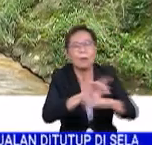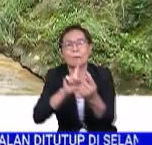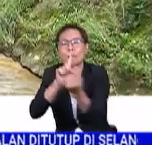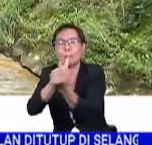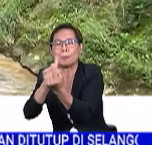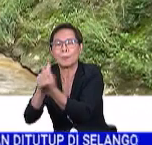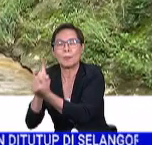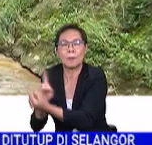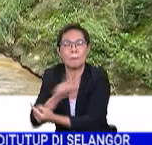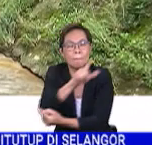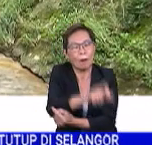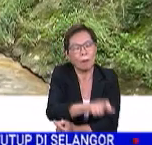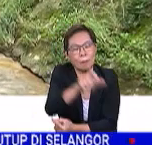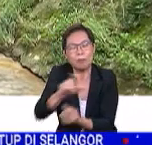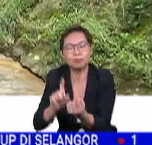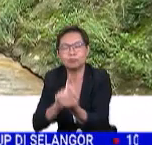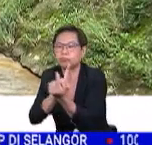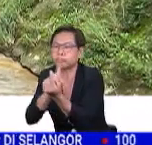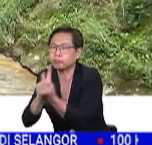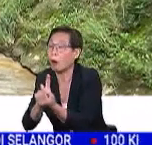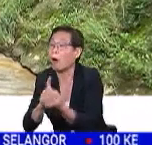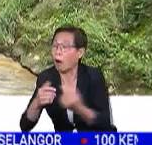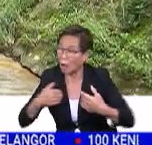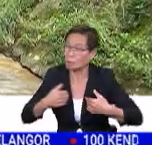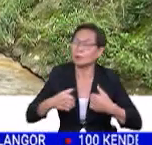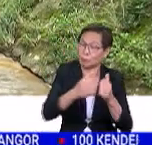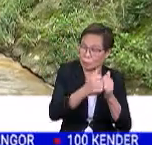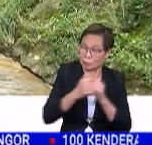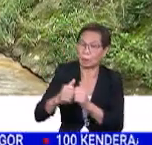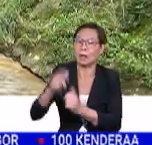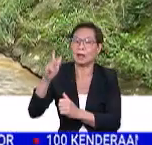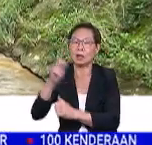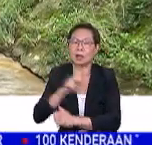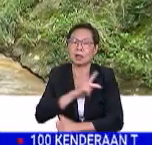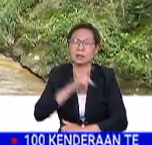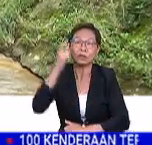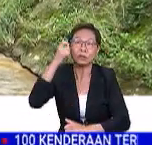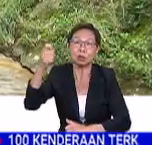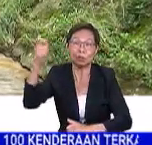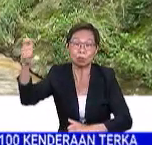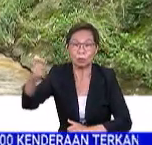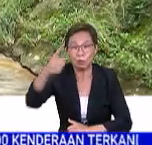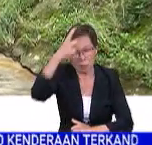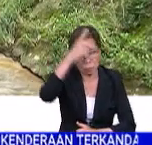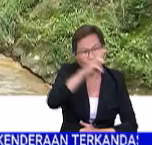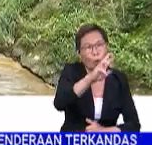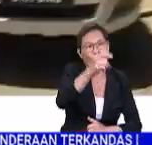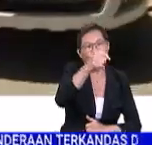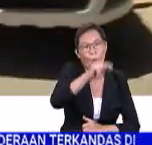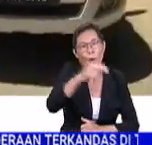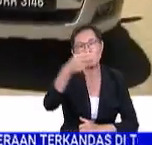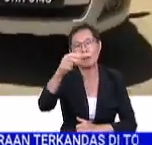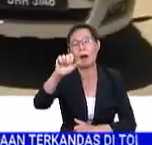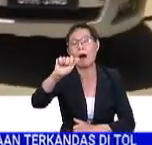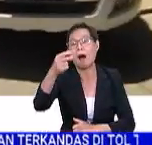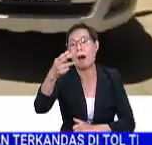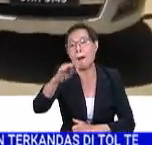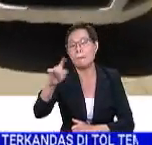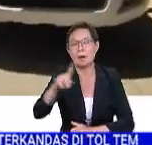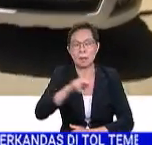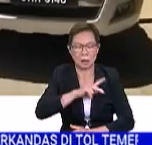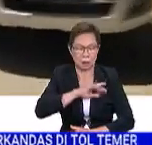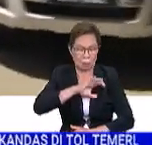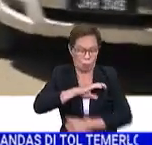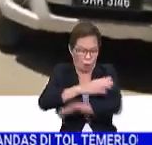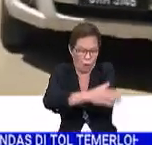dengan penduduk-penduduk di kawasan ini. Turut bersama beliau, Ketua Setiausahanya Datuk Wan Ahmad Dahlan Abdul Aziz, Ketua Polis